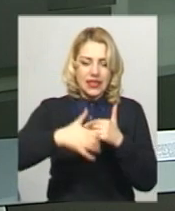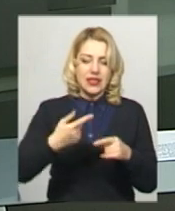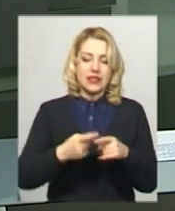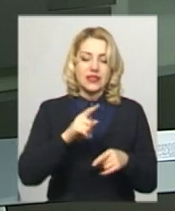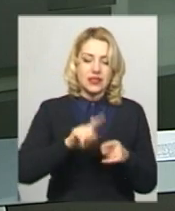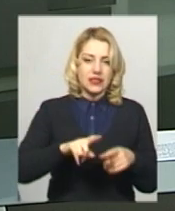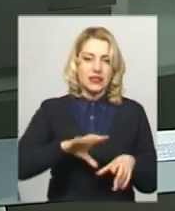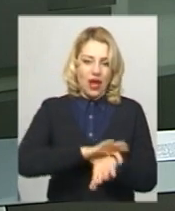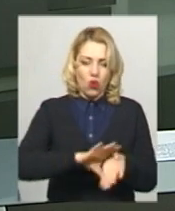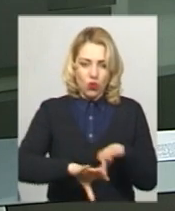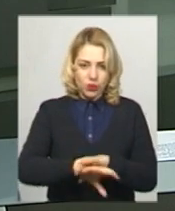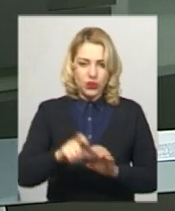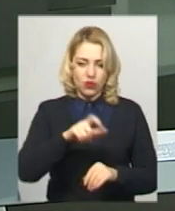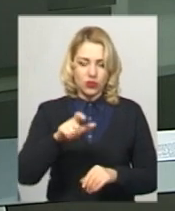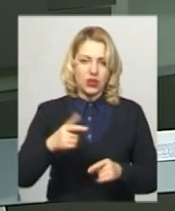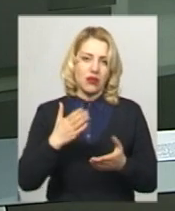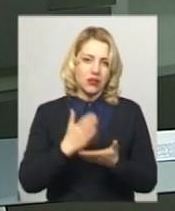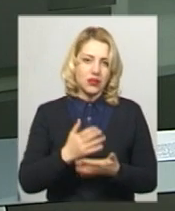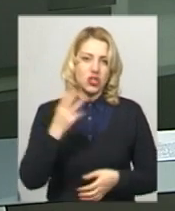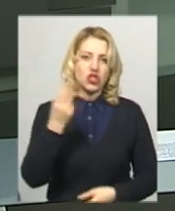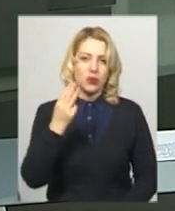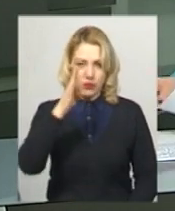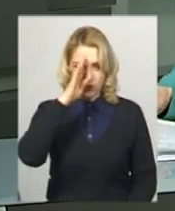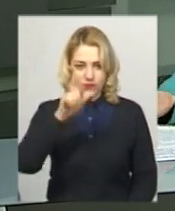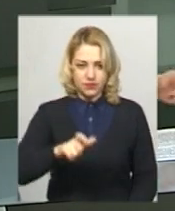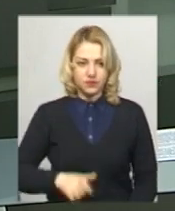матрос захопленого російськими військовими катера «Нікополь».